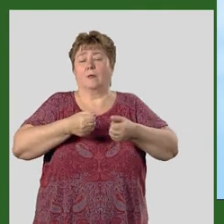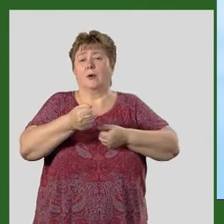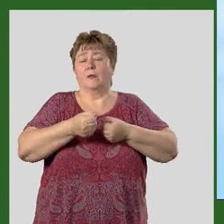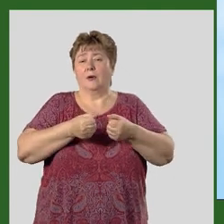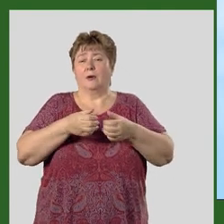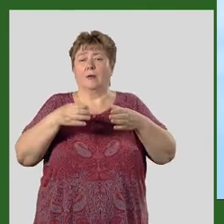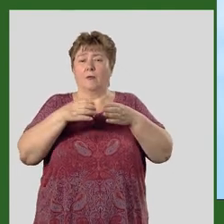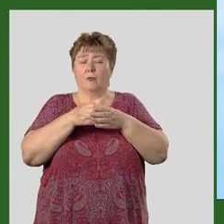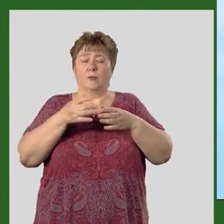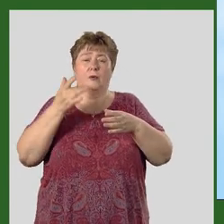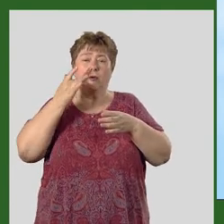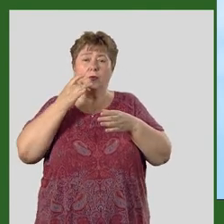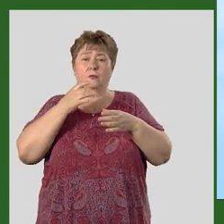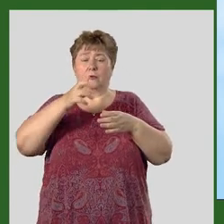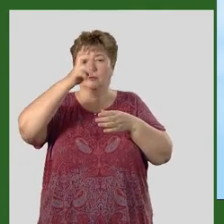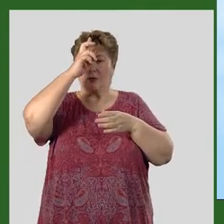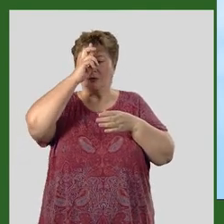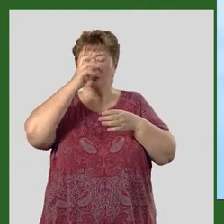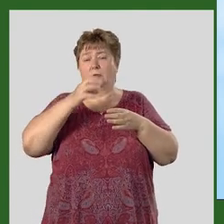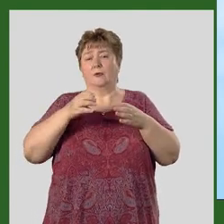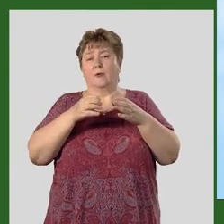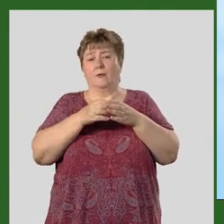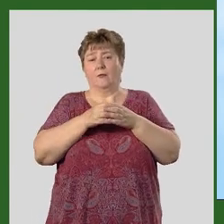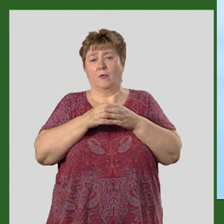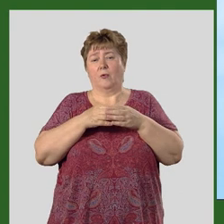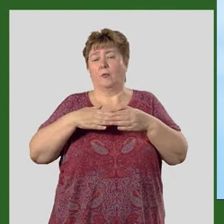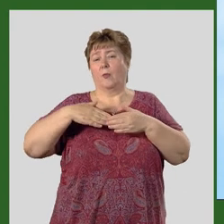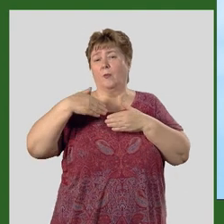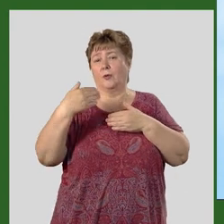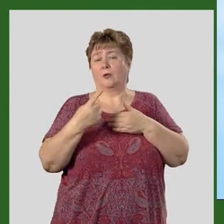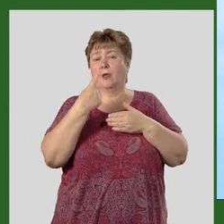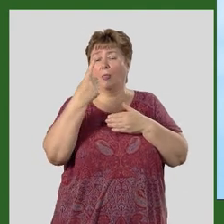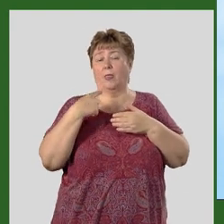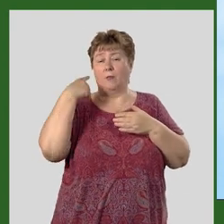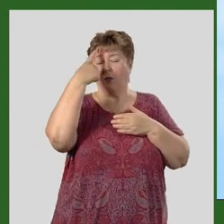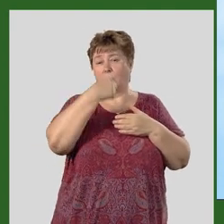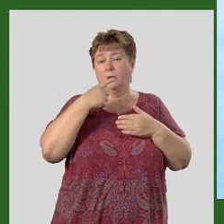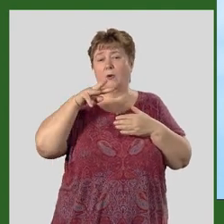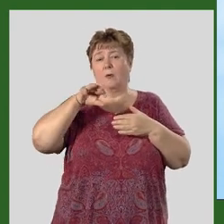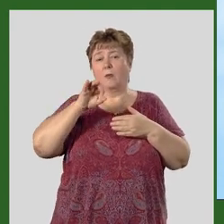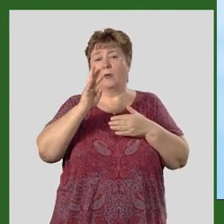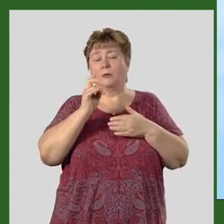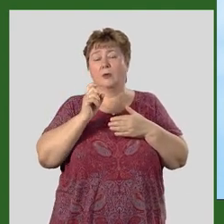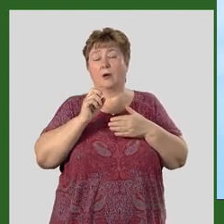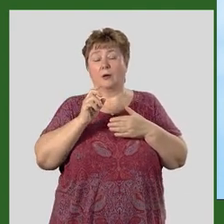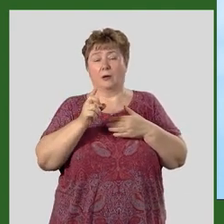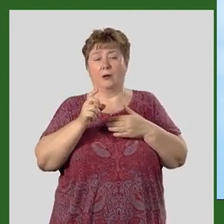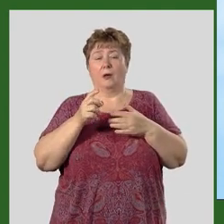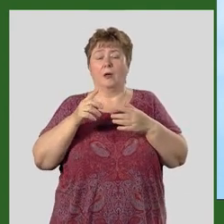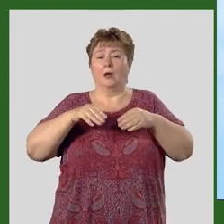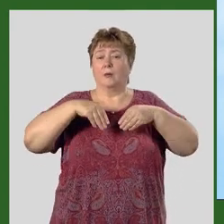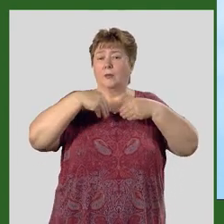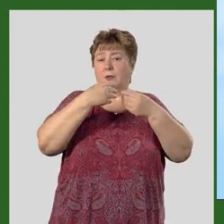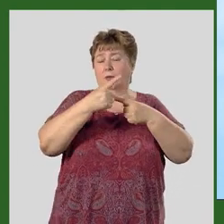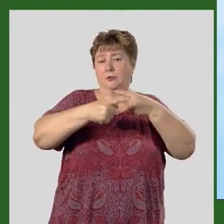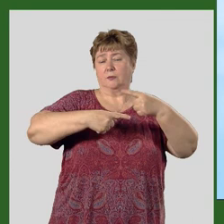правления, при которой верховная государственная власть принадлежит одному лицу – монарху, и обычно